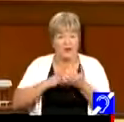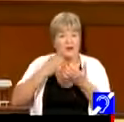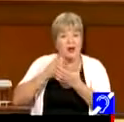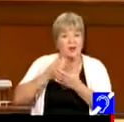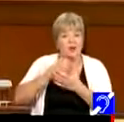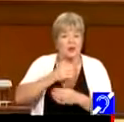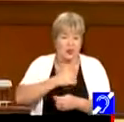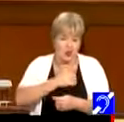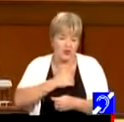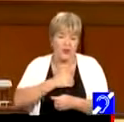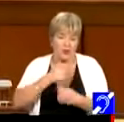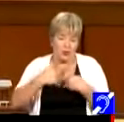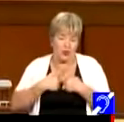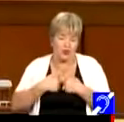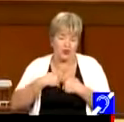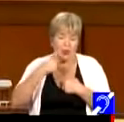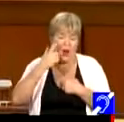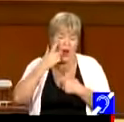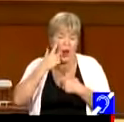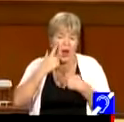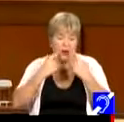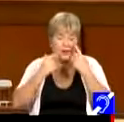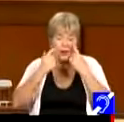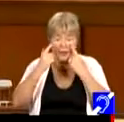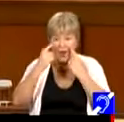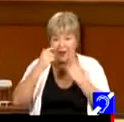ce sufletul nostru lacrimează.